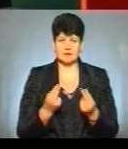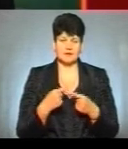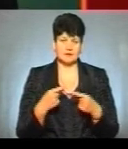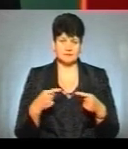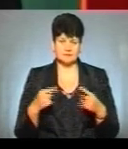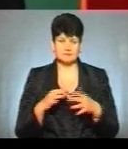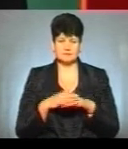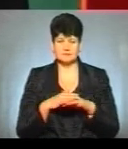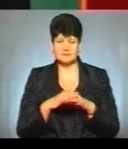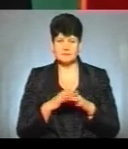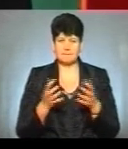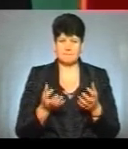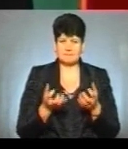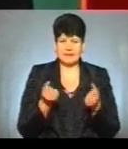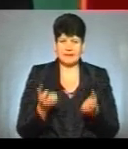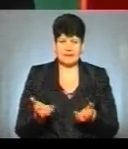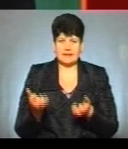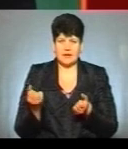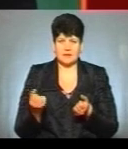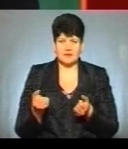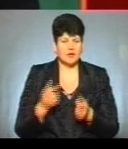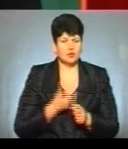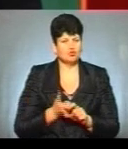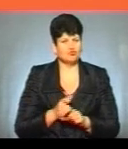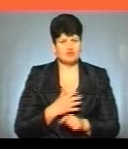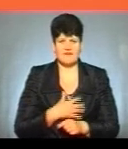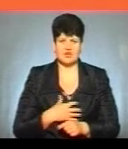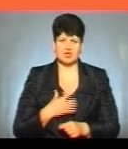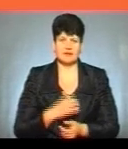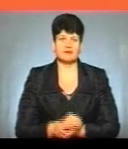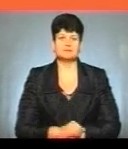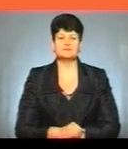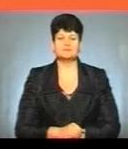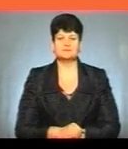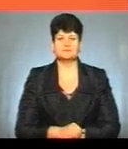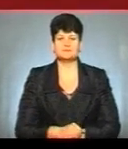комбінації, все підтримують, підтримка дуже важлива.